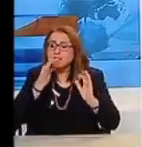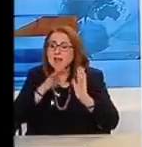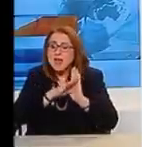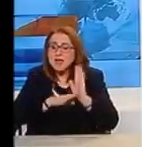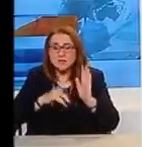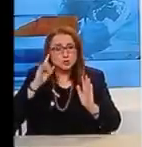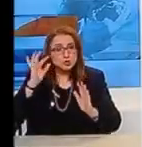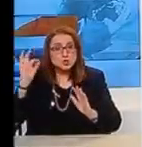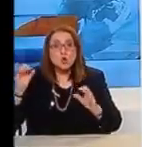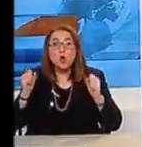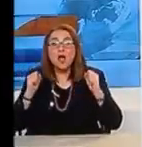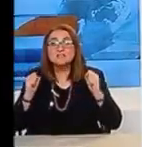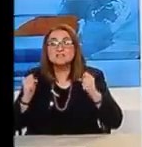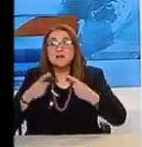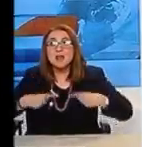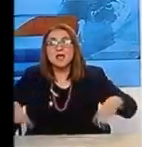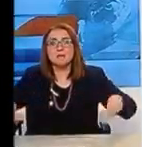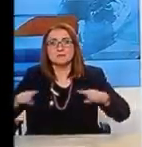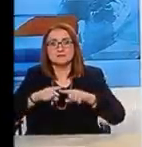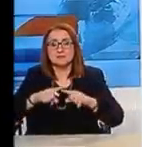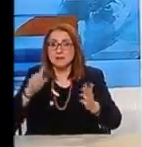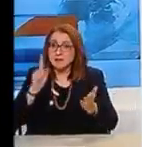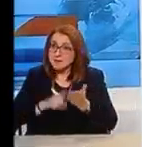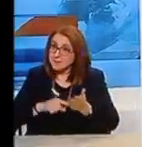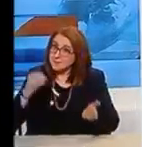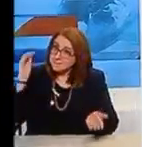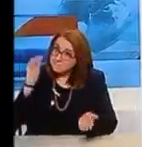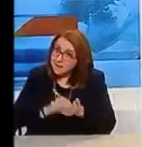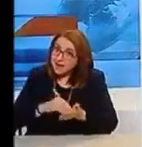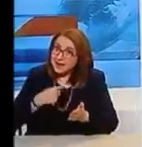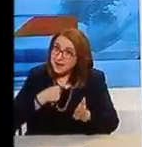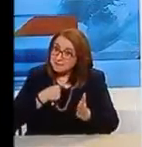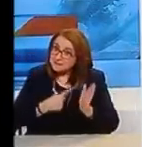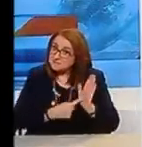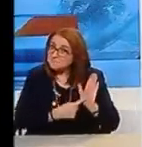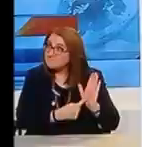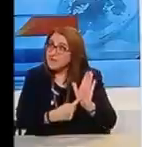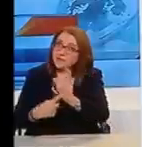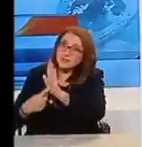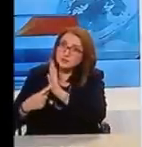μείνουμε ασφαλείς. Να αποδείξουμε ξανά και σε αυτό το κομβικό σημείο του πολέμου ότι οι